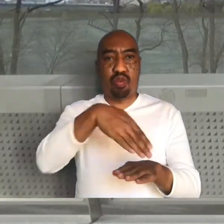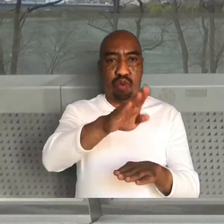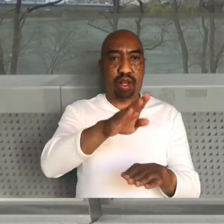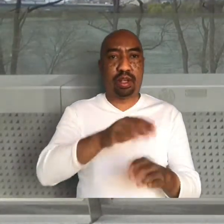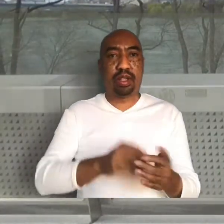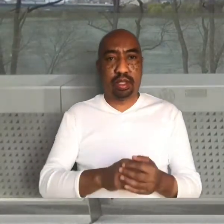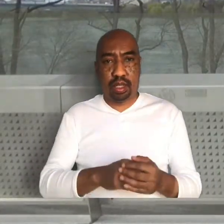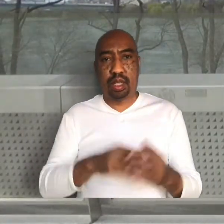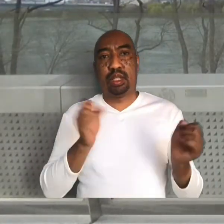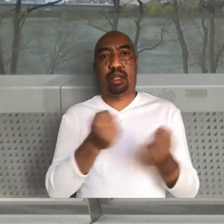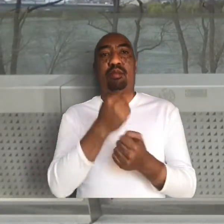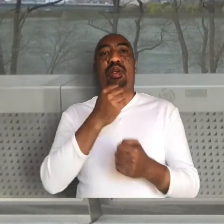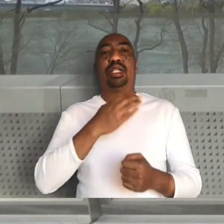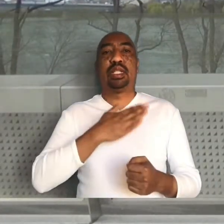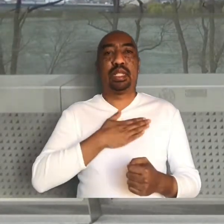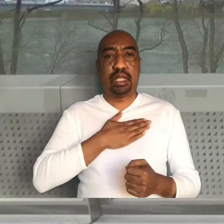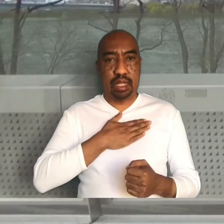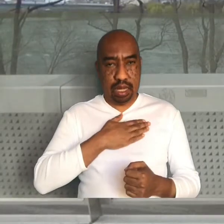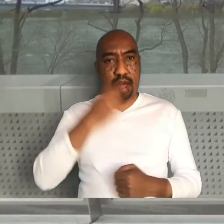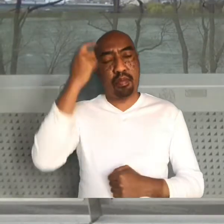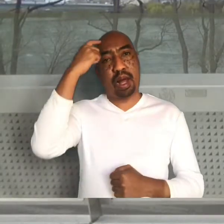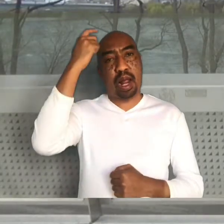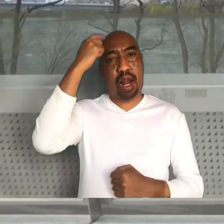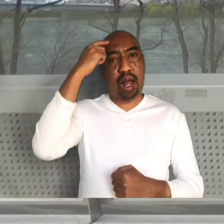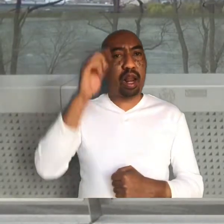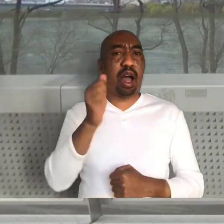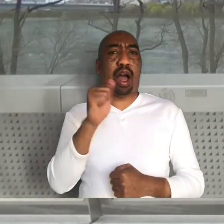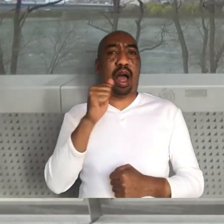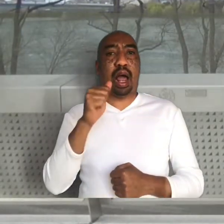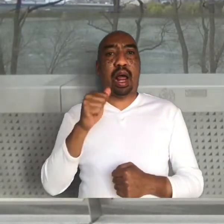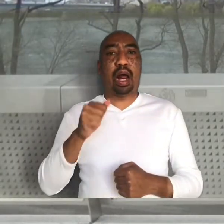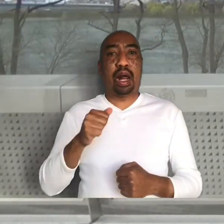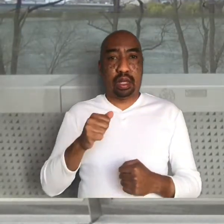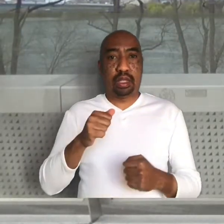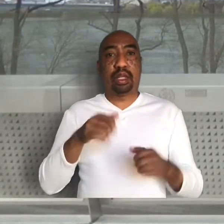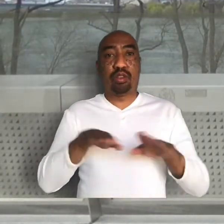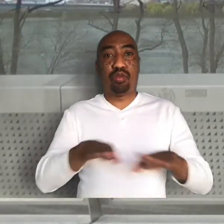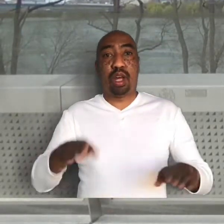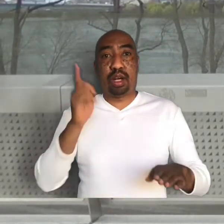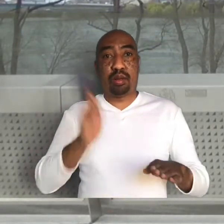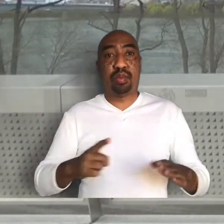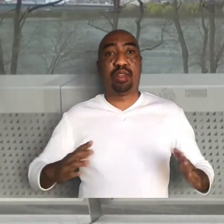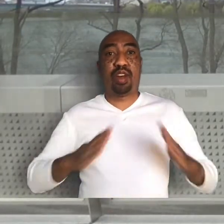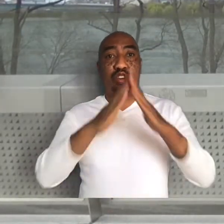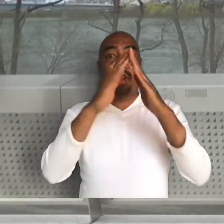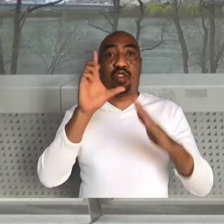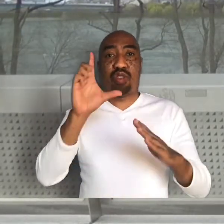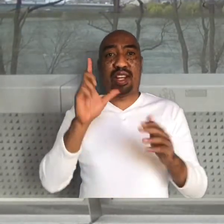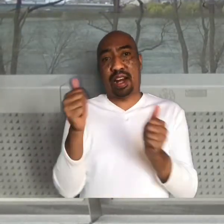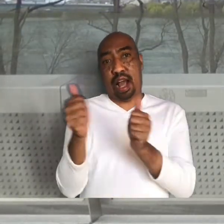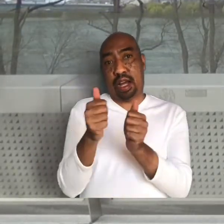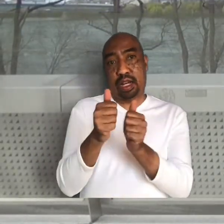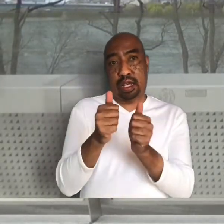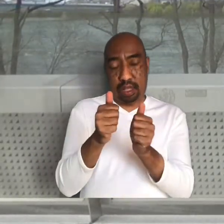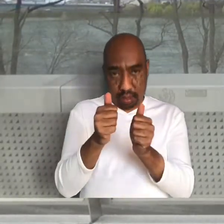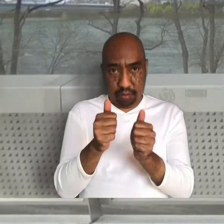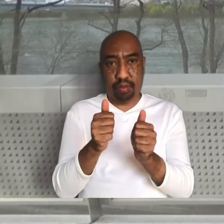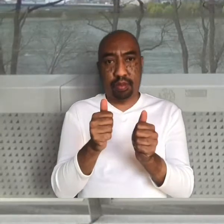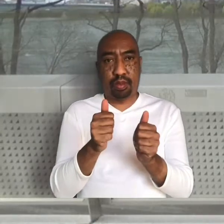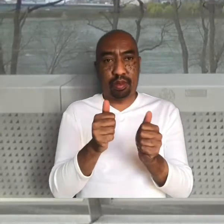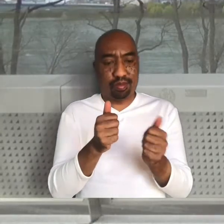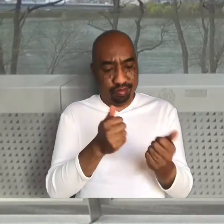makany amin'ny provinsa zany dia mitadytsika hoe aiza no mety misy fiangonana loterana eto akaikaiky eto